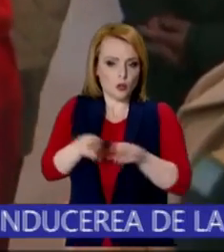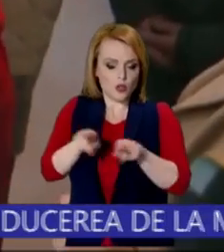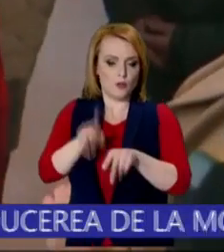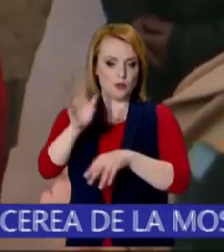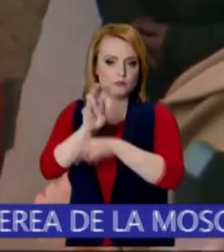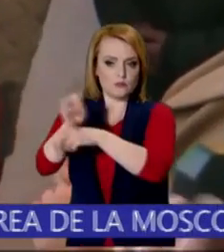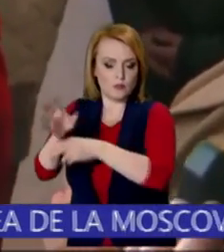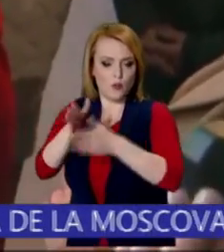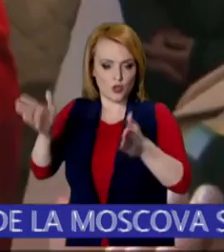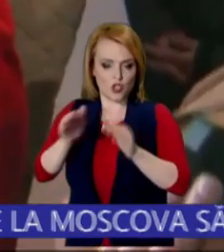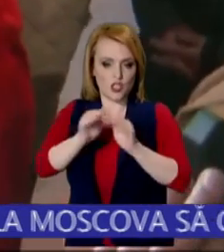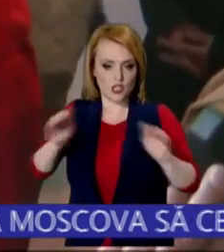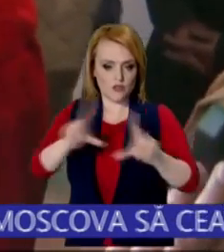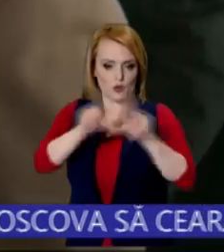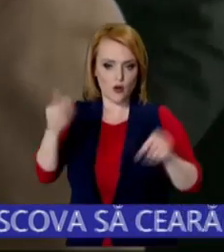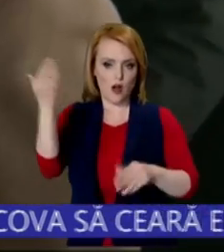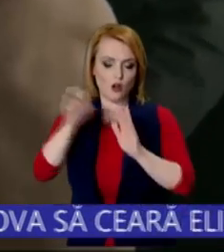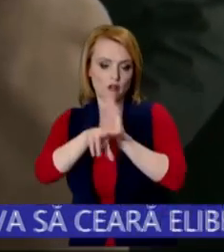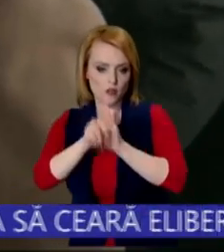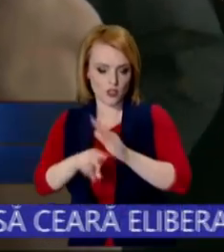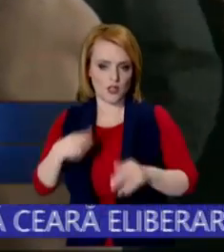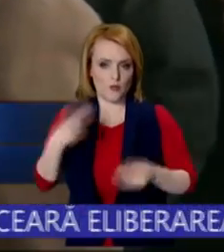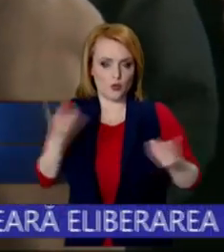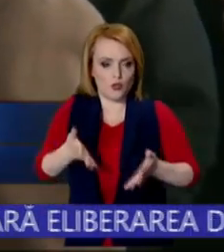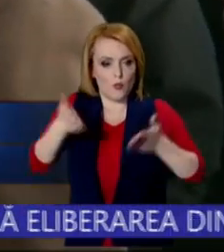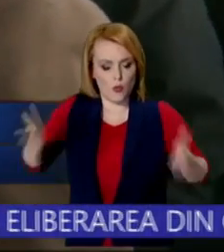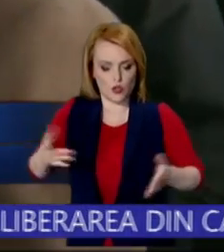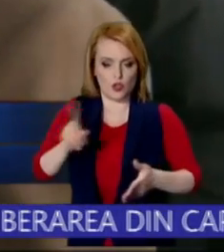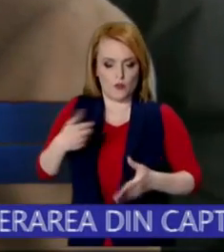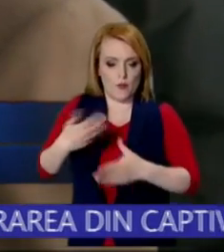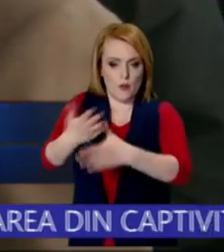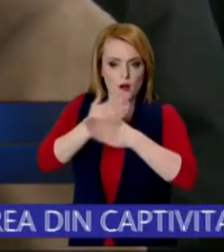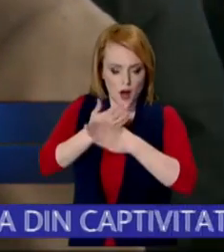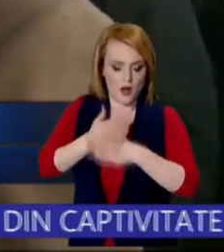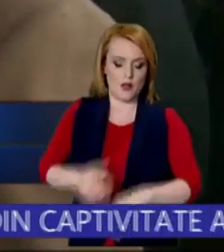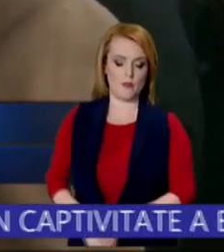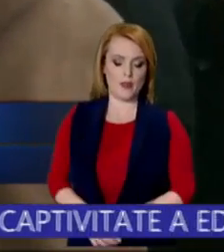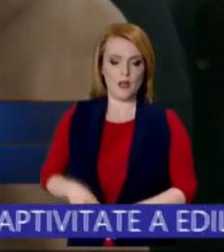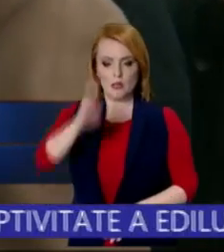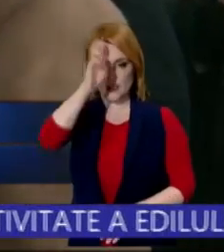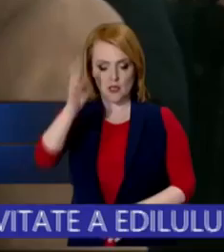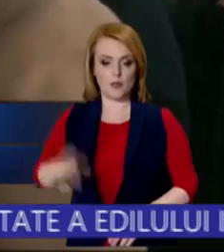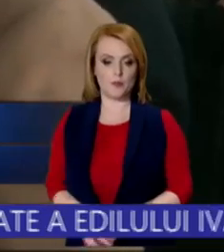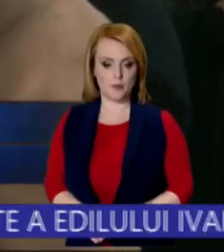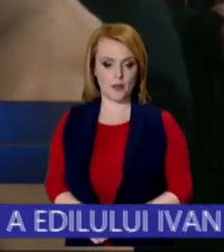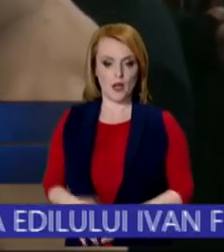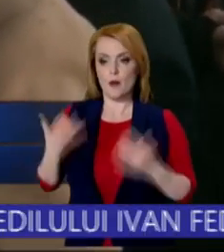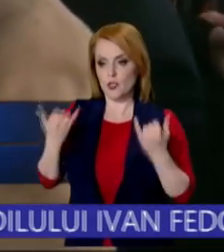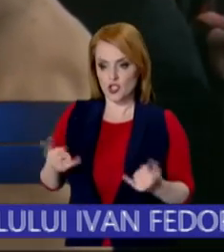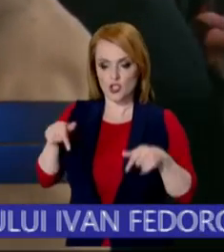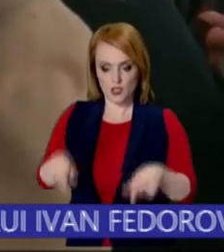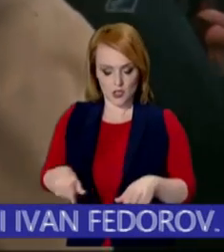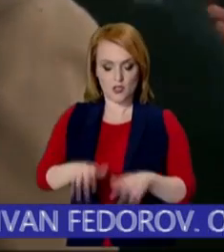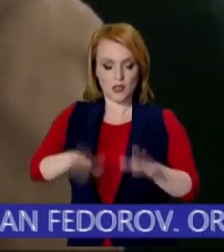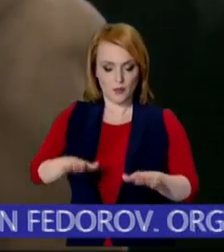al refugiaților de la Moldexpo. Prin centrul Moldexpo, la această etapă, au trecut peste 14.000 de persoane. Municipalitatea